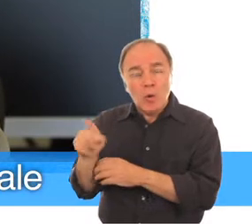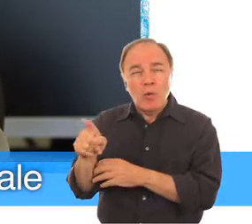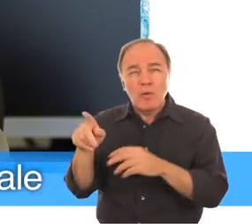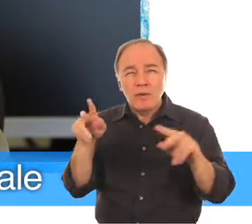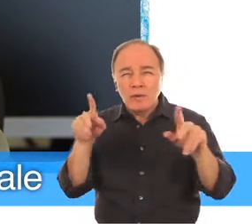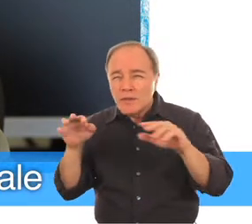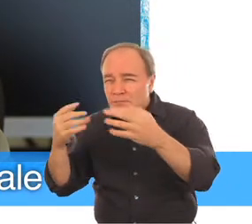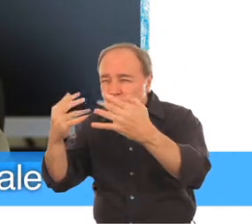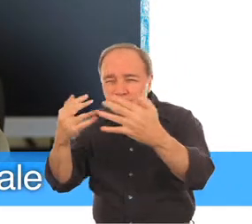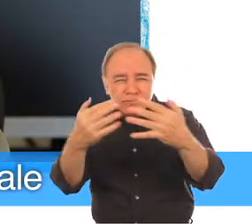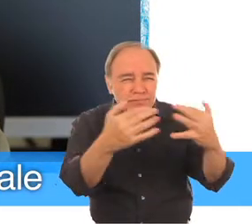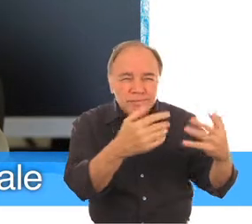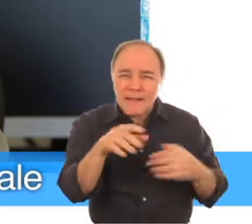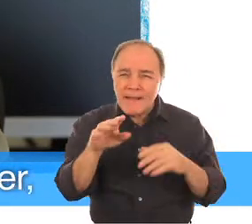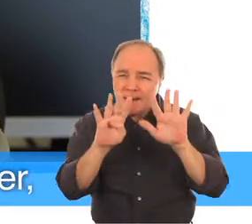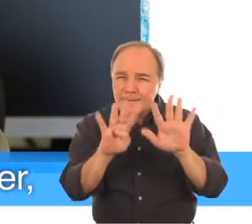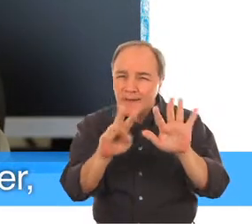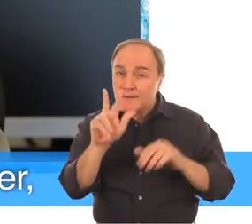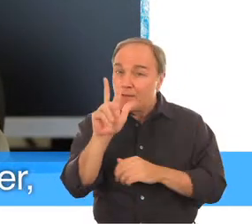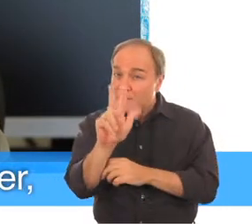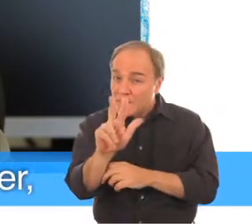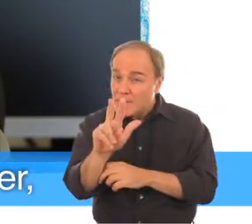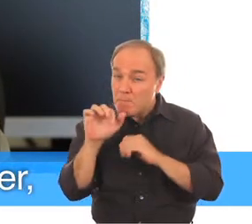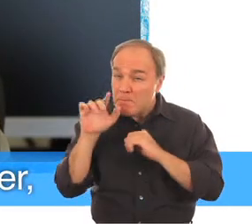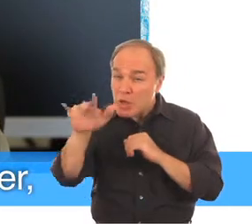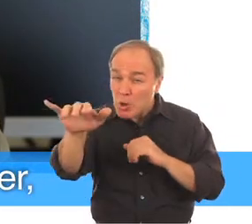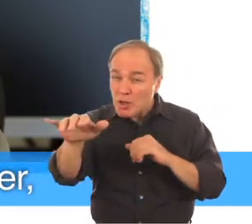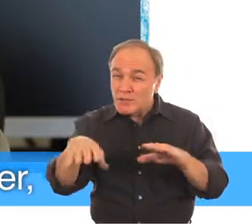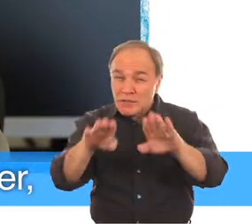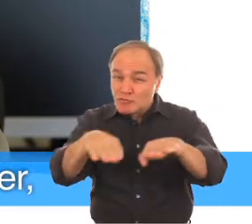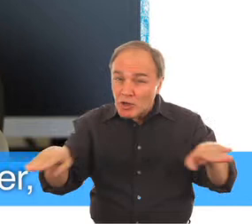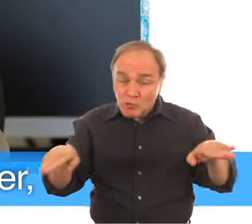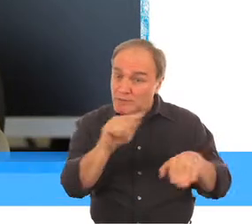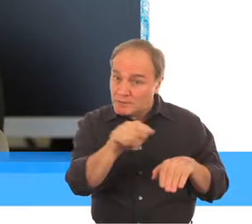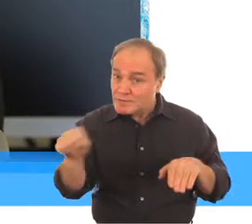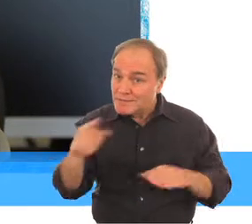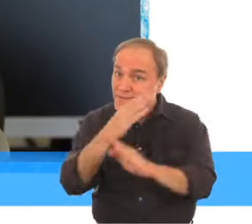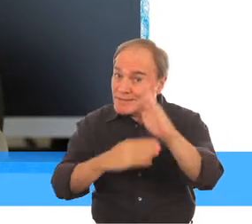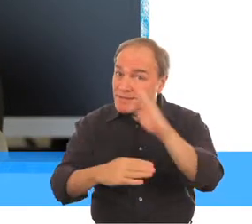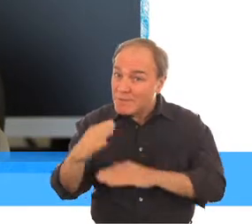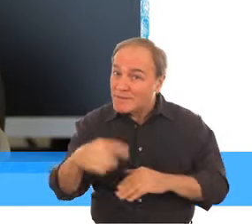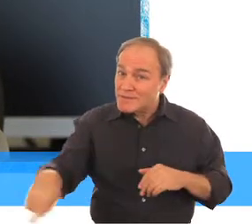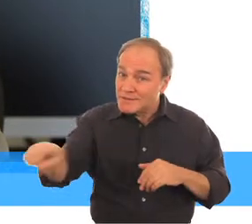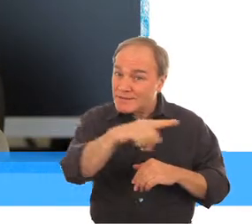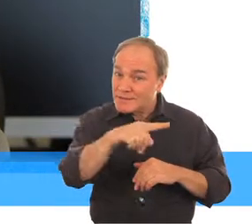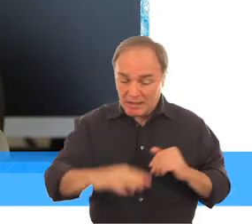plus ambitieux que la Banque mondiale et l'OMS estiment que, dans le monde entier, il y a environ 93 millions d'enfants